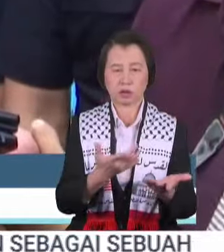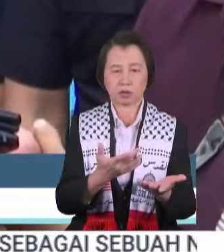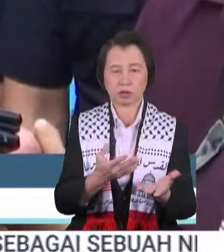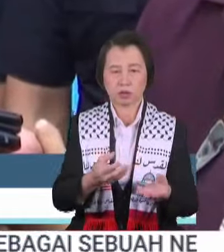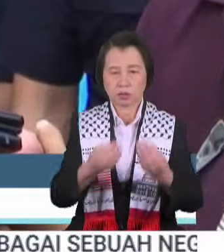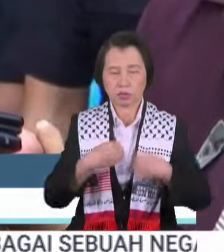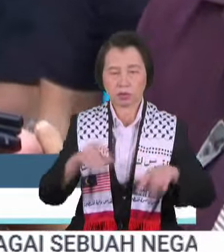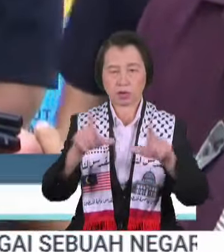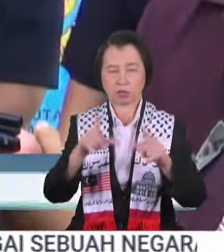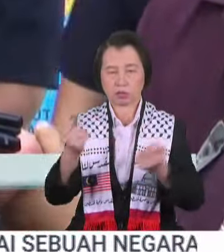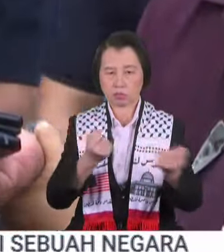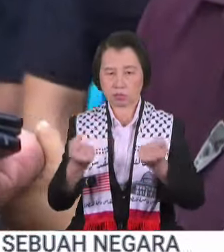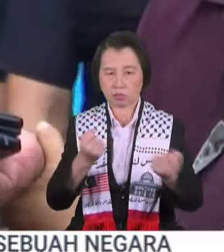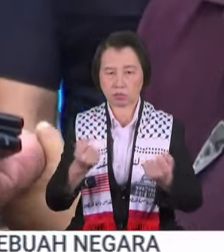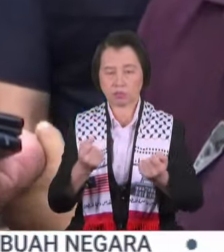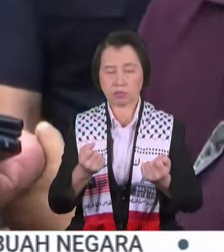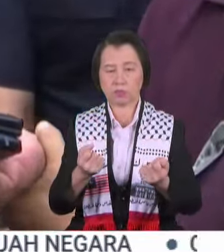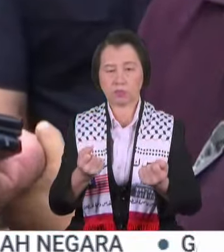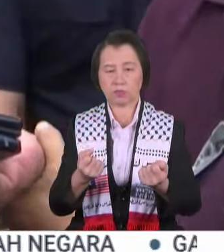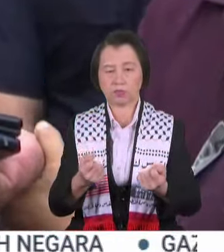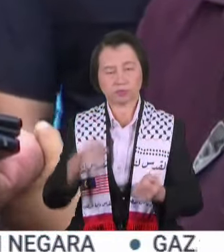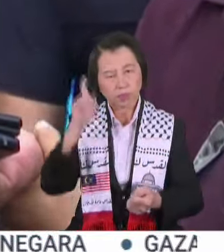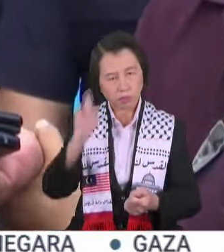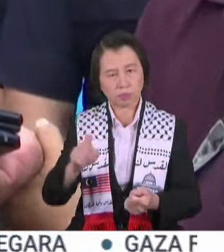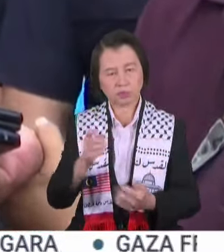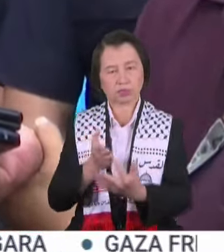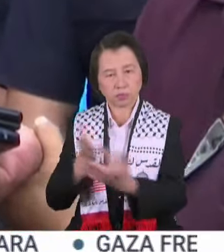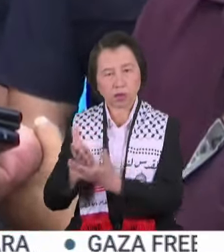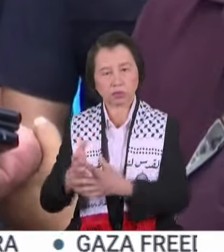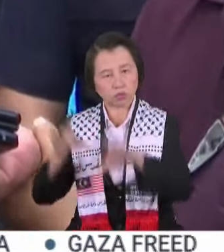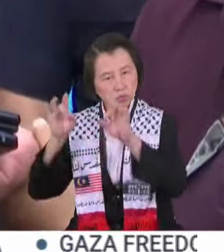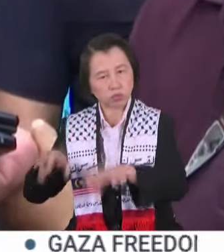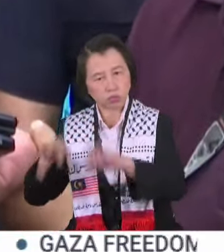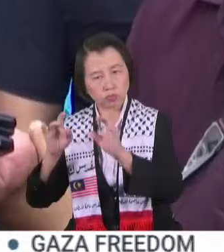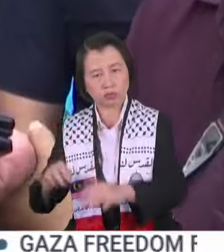memberi kawan lesen memandu ni, dia mesti melalui